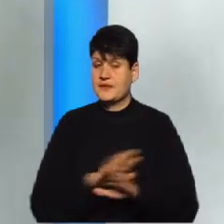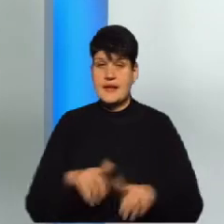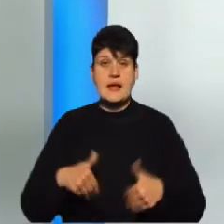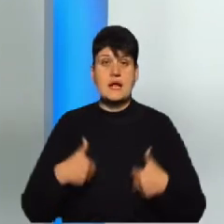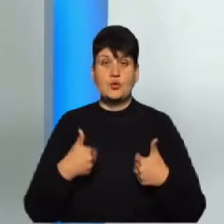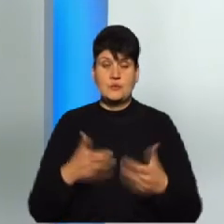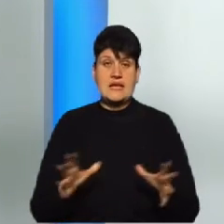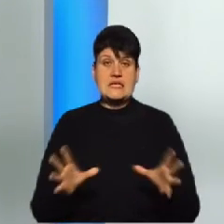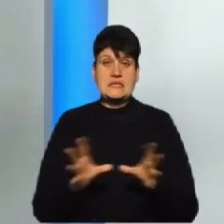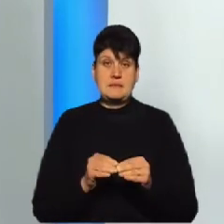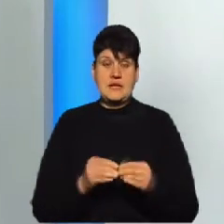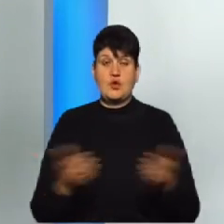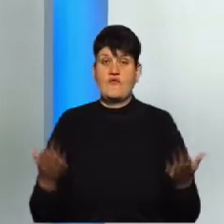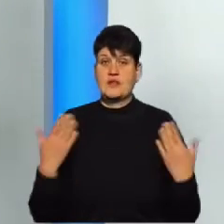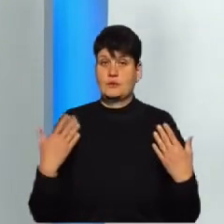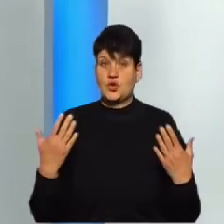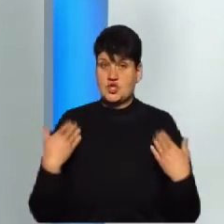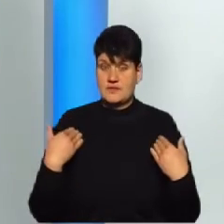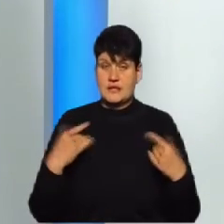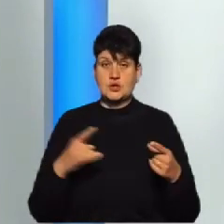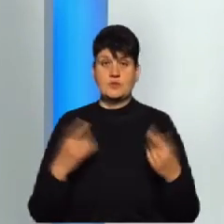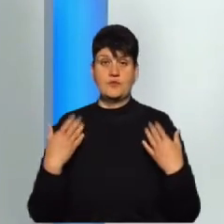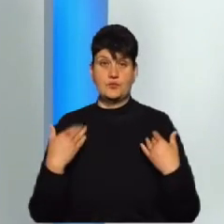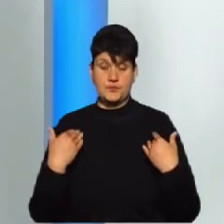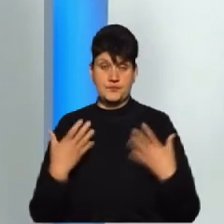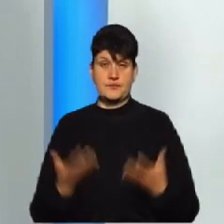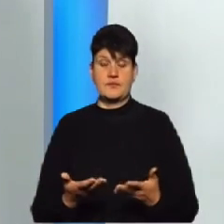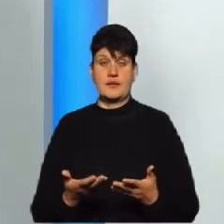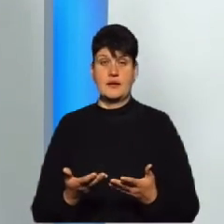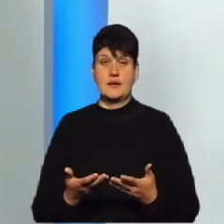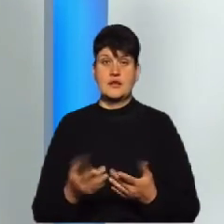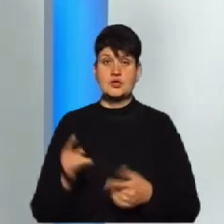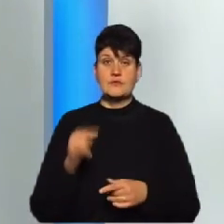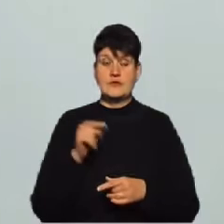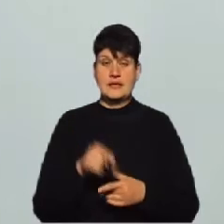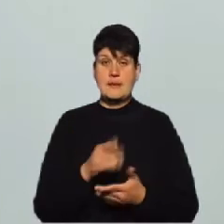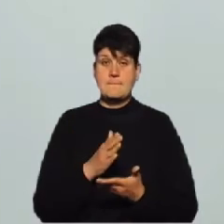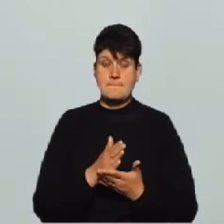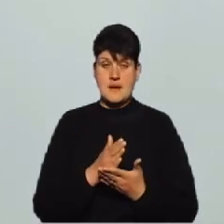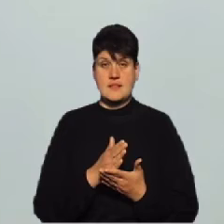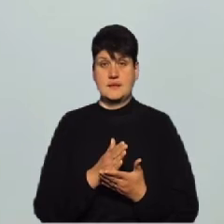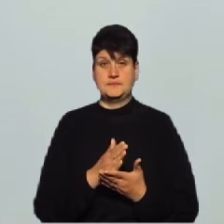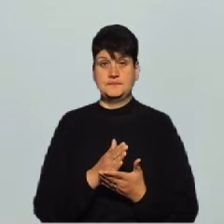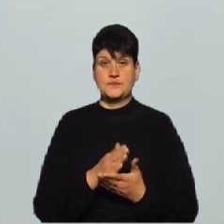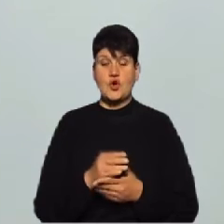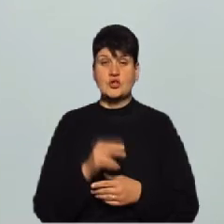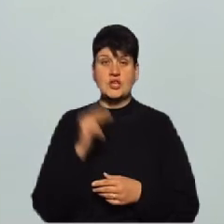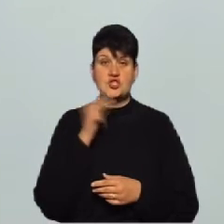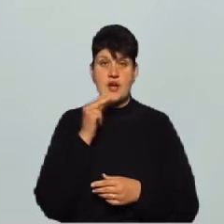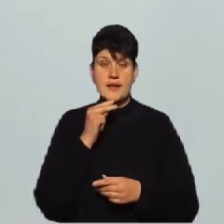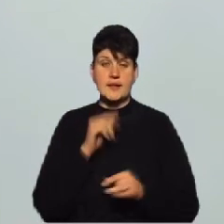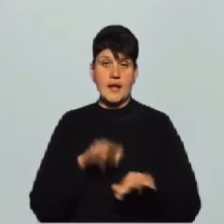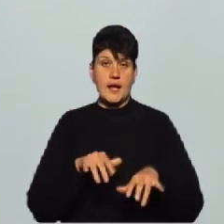відпочивати, щоб відпочити час від часу, тобто, щоб вони мали люфт. От як чайник закипає, пара вийшла, нормально